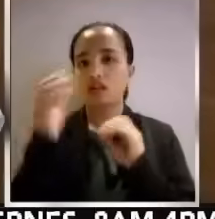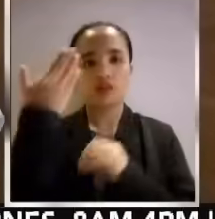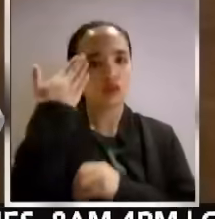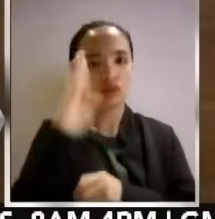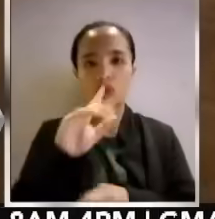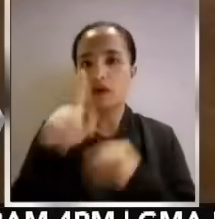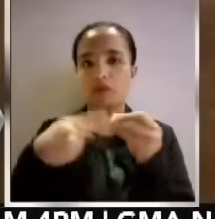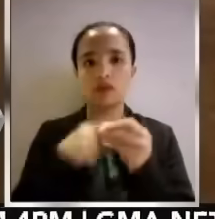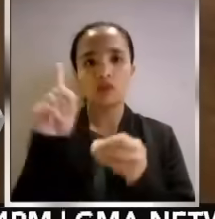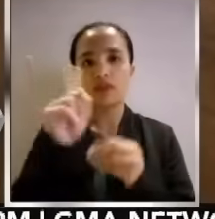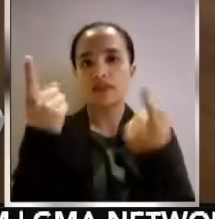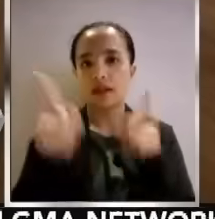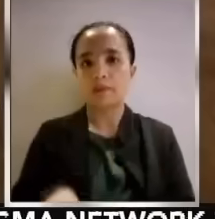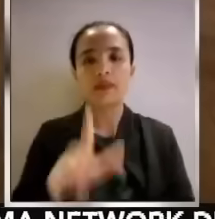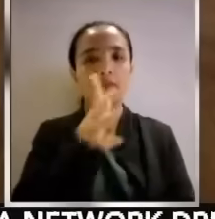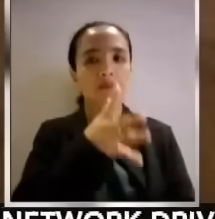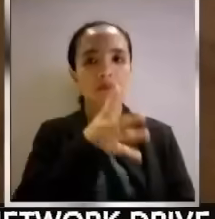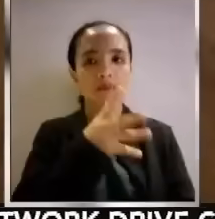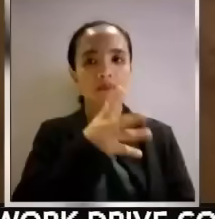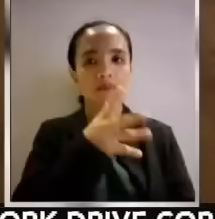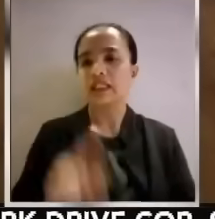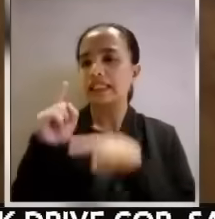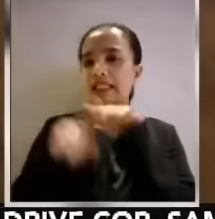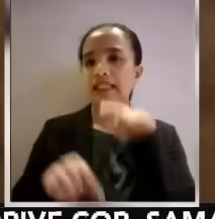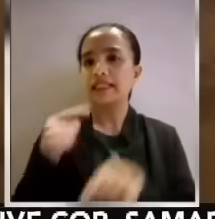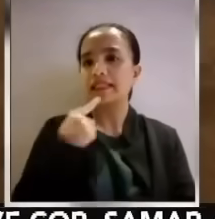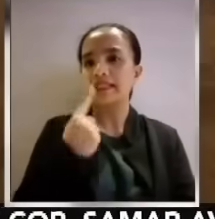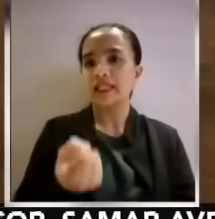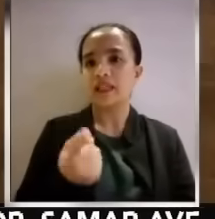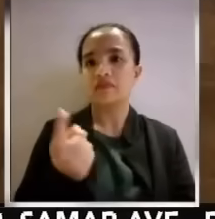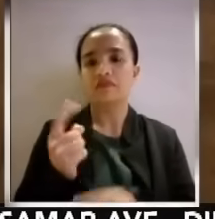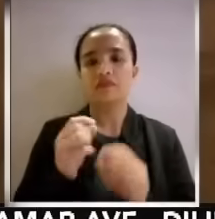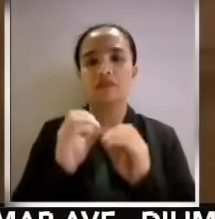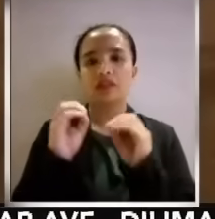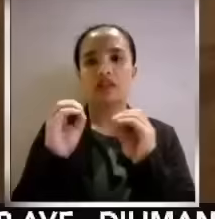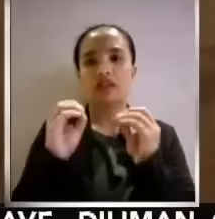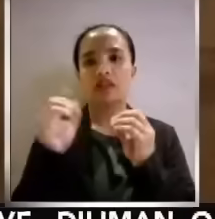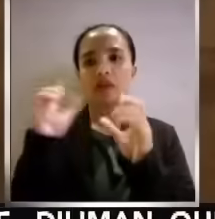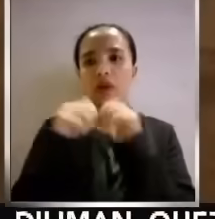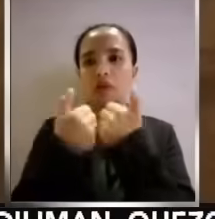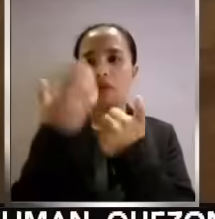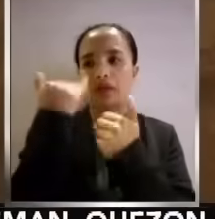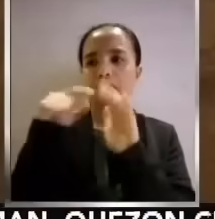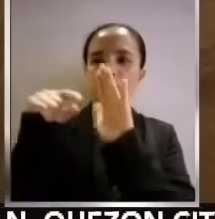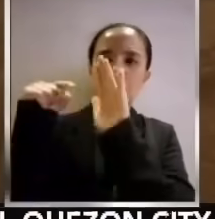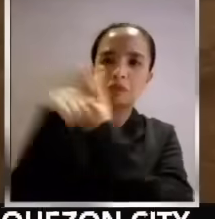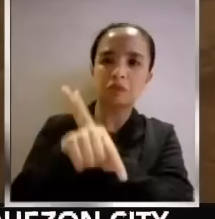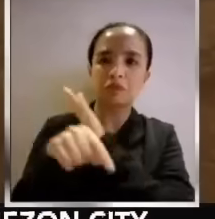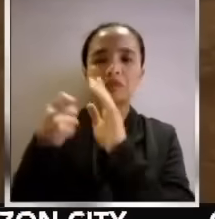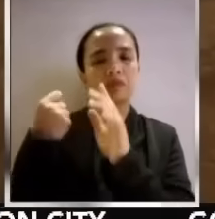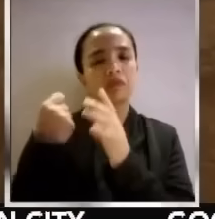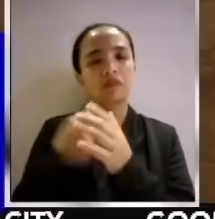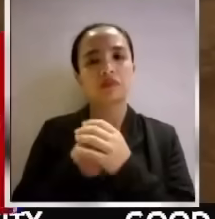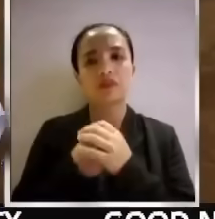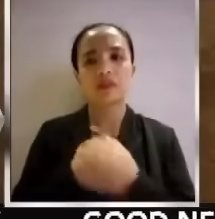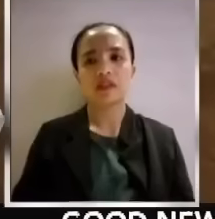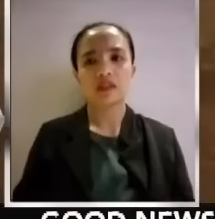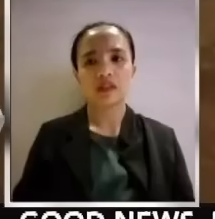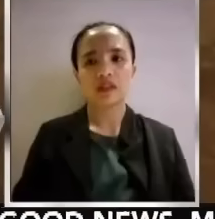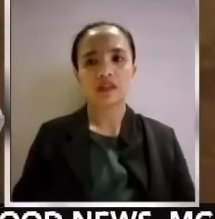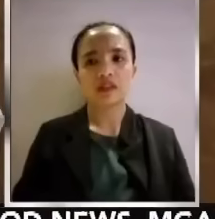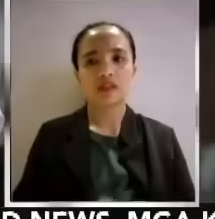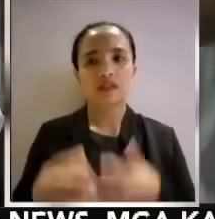Hindi natin masabi kung anong pagklase ng pananaksak sa kanya, pag ano. Kaya hindi agad-agad maalis pa ano